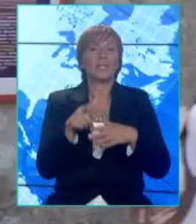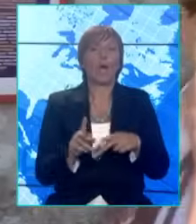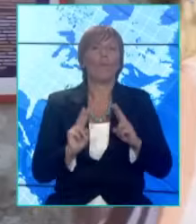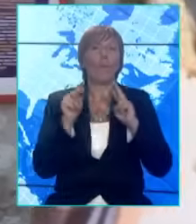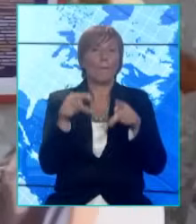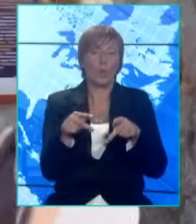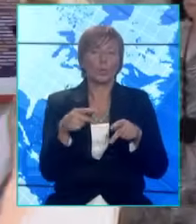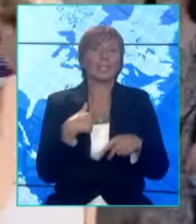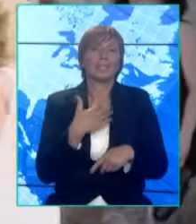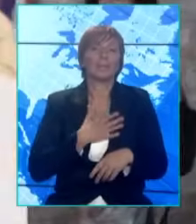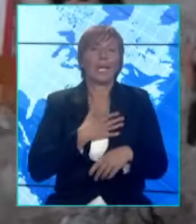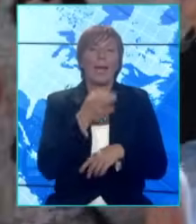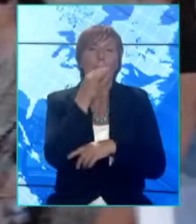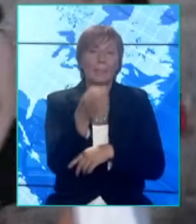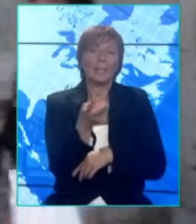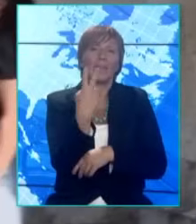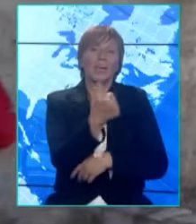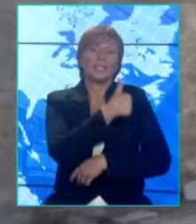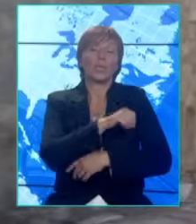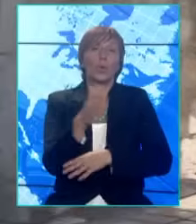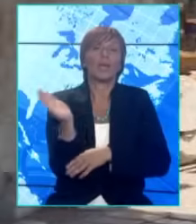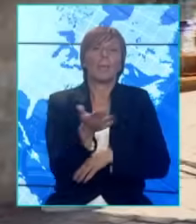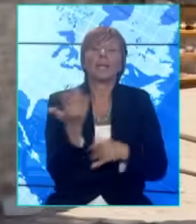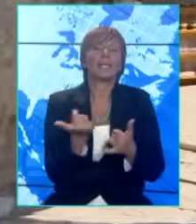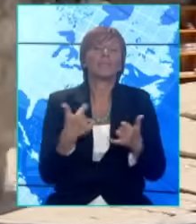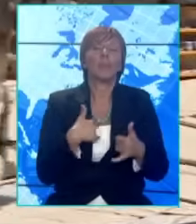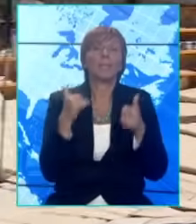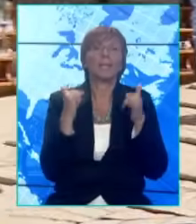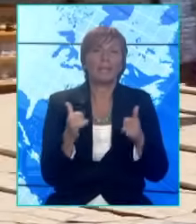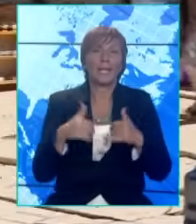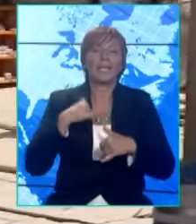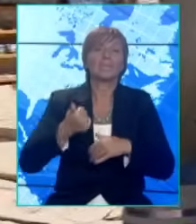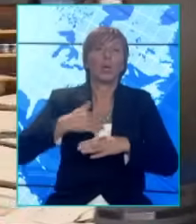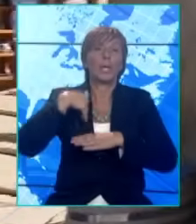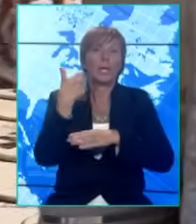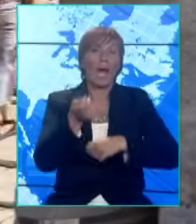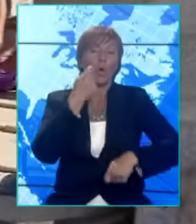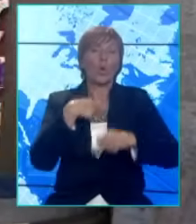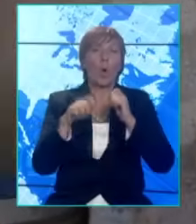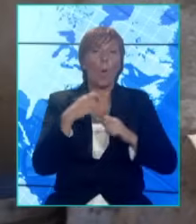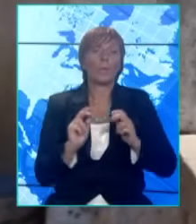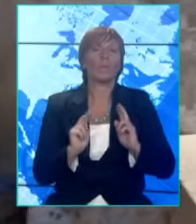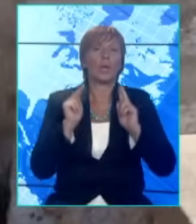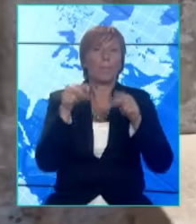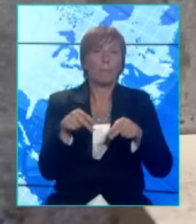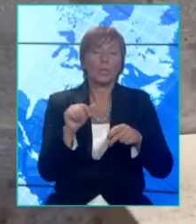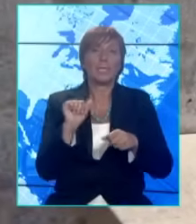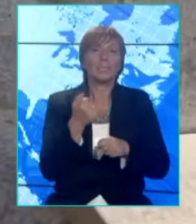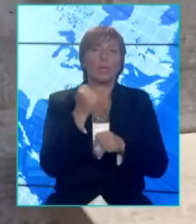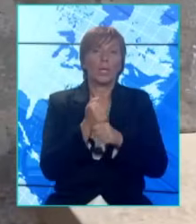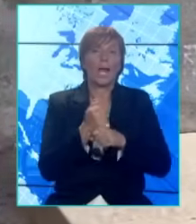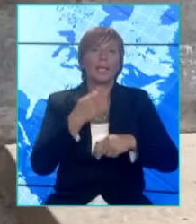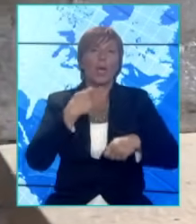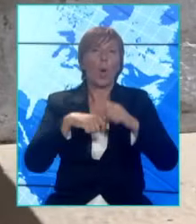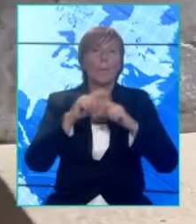sam to htjela pitati. 20 godina poslije, gdje smo danas? Jesmo li nakon obnove mosta i mostova i grada uspjeli poraditi na